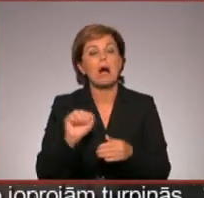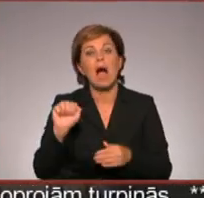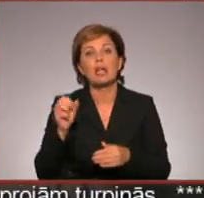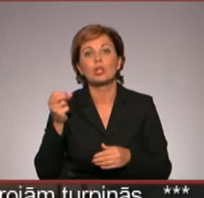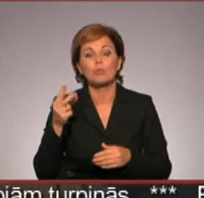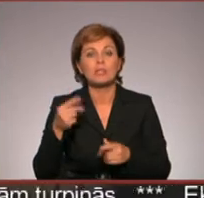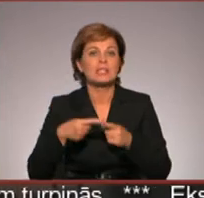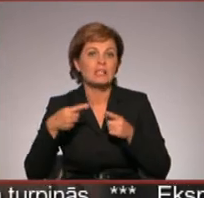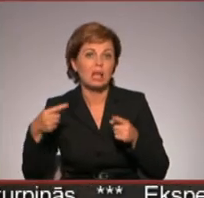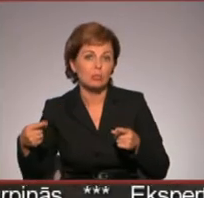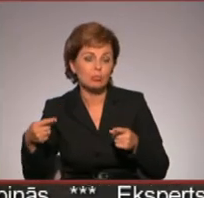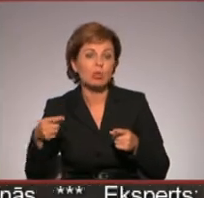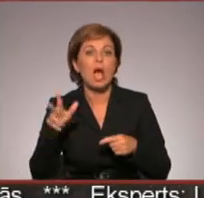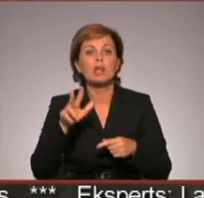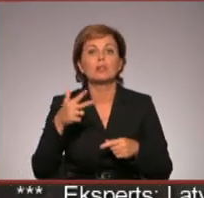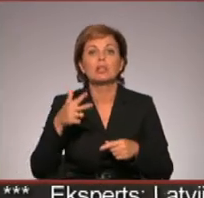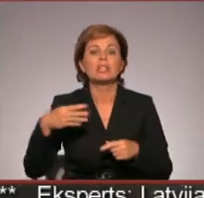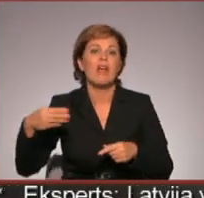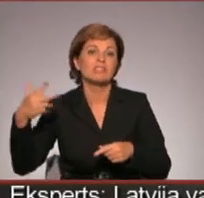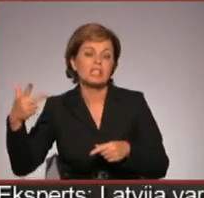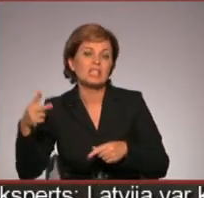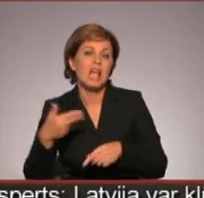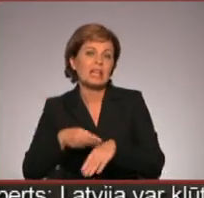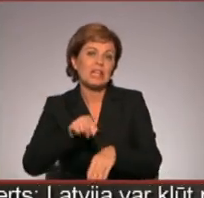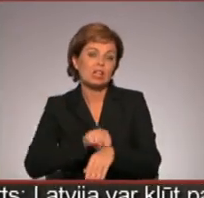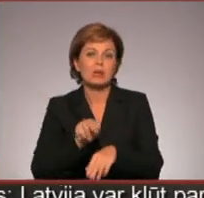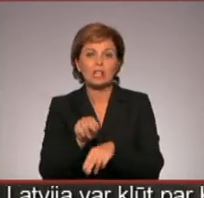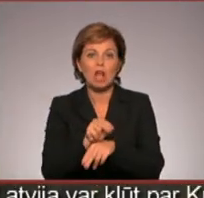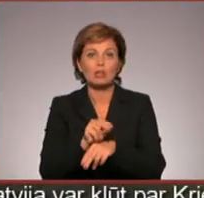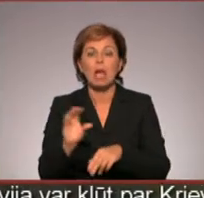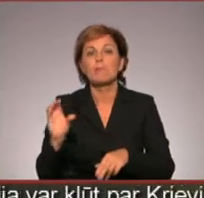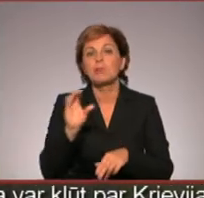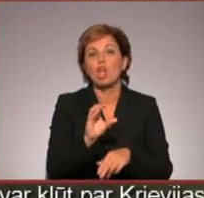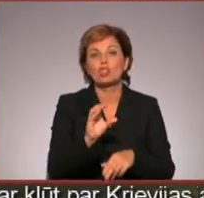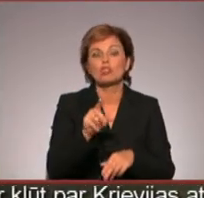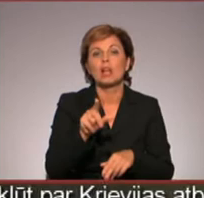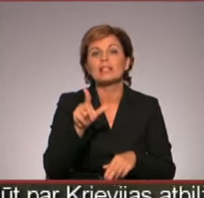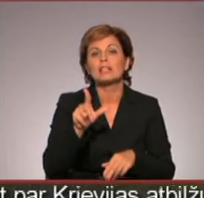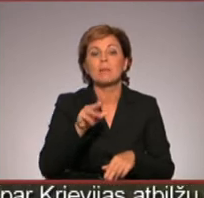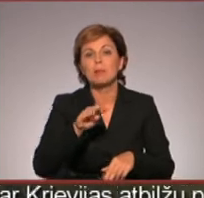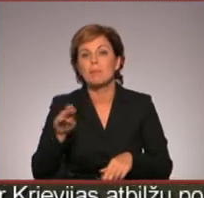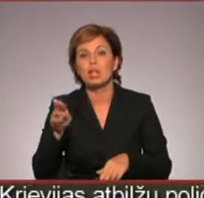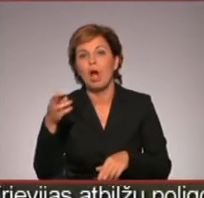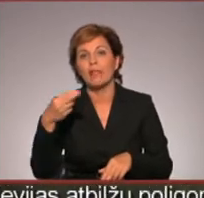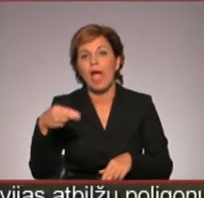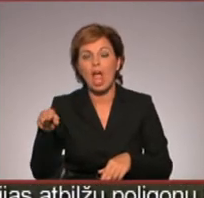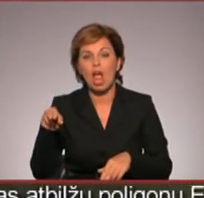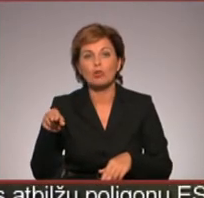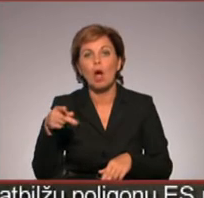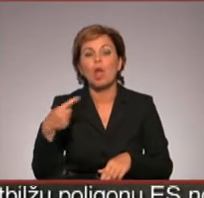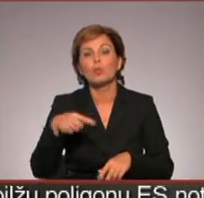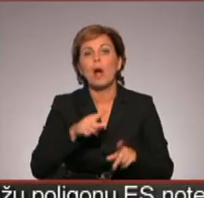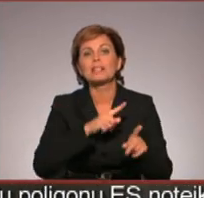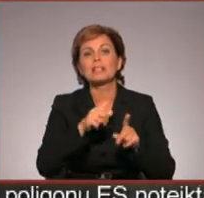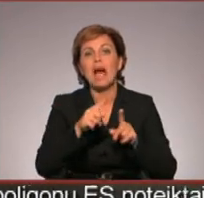posmā 83. Līdz 96. Km posma rekonstrukcijai piešķirtais finansējums vairāk nekā 7,5 miljonu eiro apjomā ir no